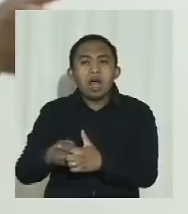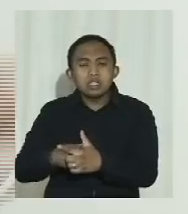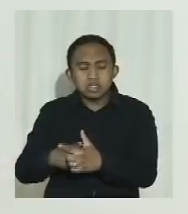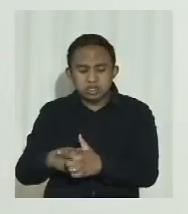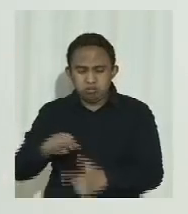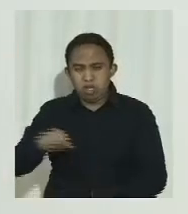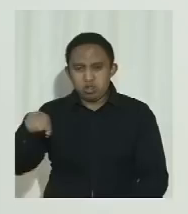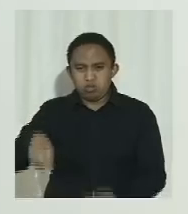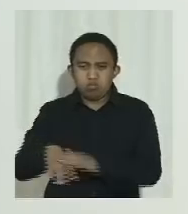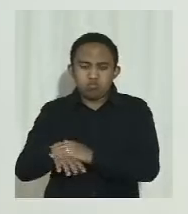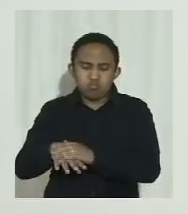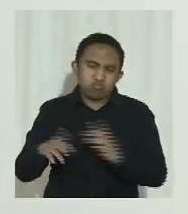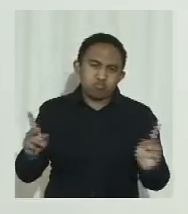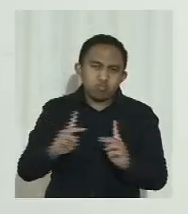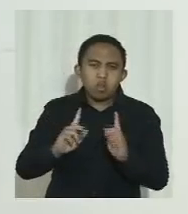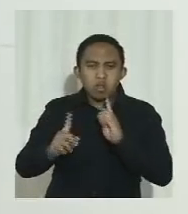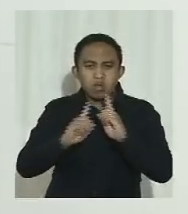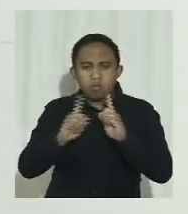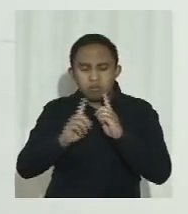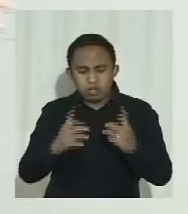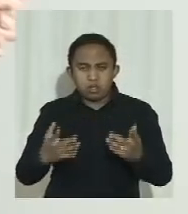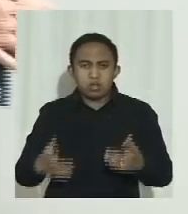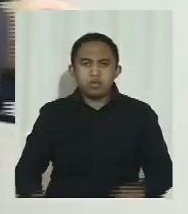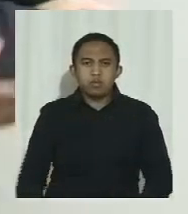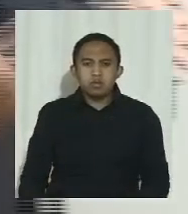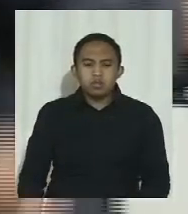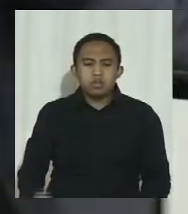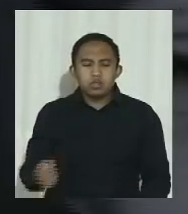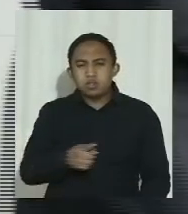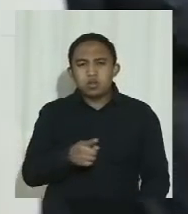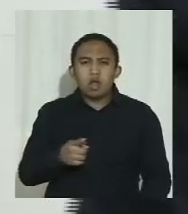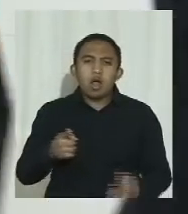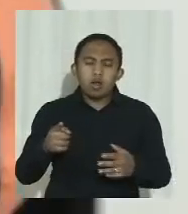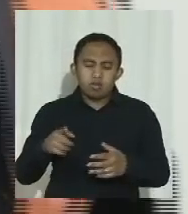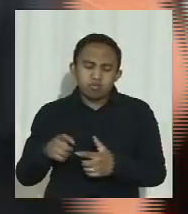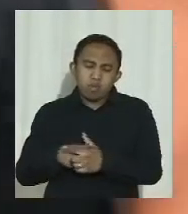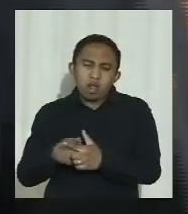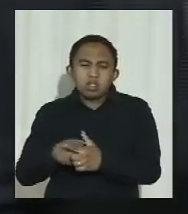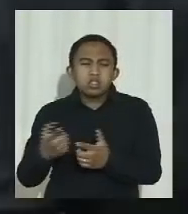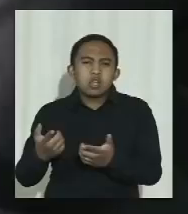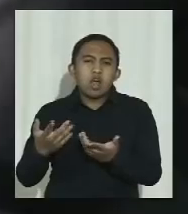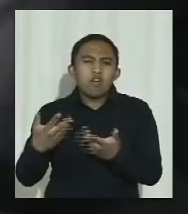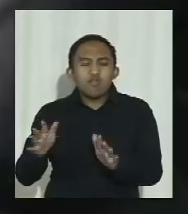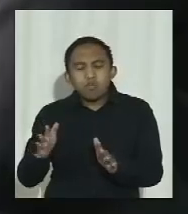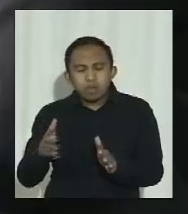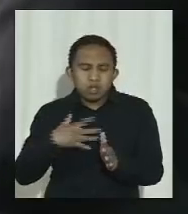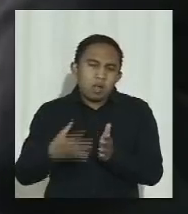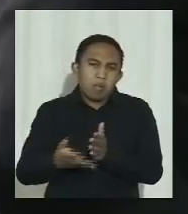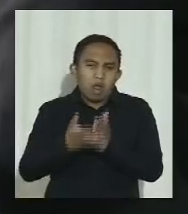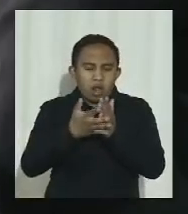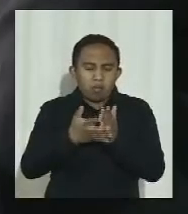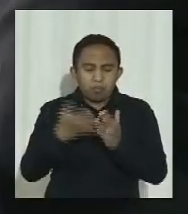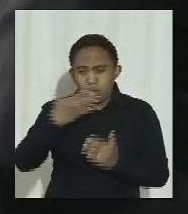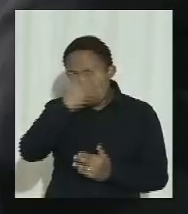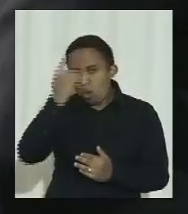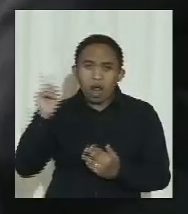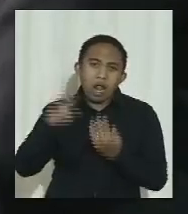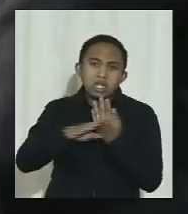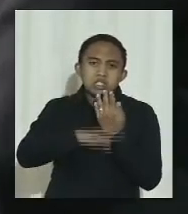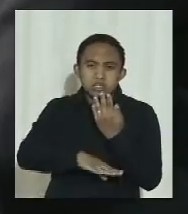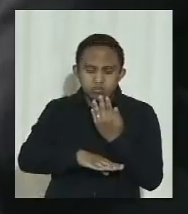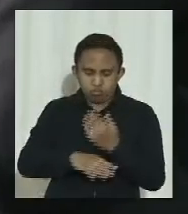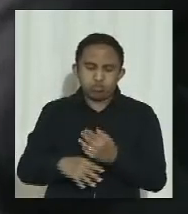eto Madagasikara. Ny fantohany dinika ny fahafahan'ny Grande Bretagne manampy ny mponina any atsimo amin'ny famatsiana rano miainga